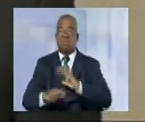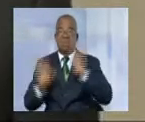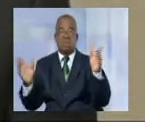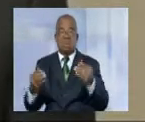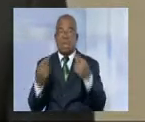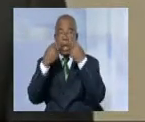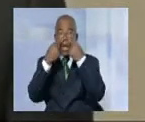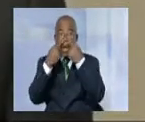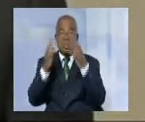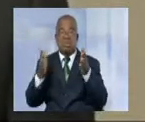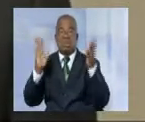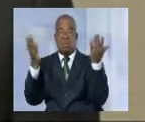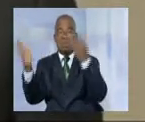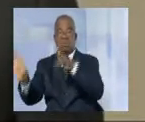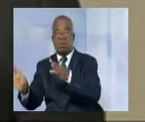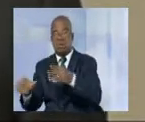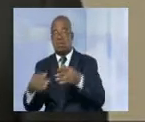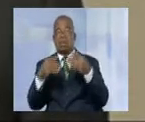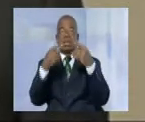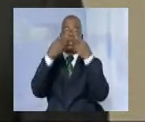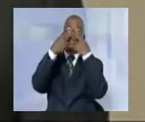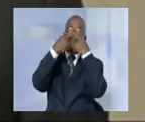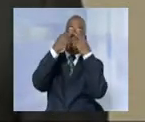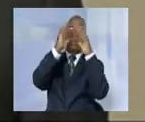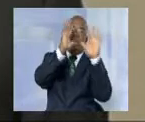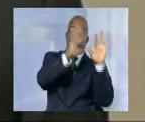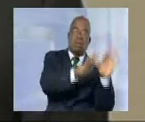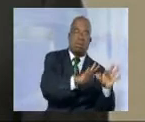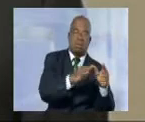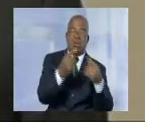Certains ont été tués au couteau et par des moyens barbares.